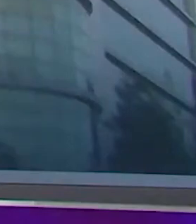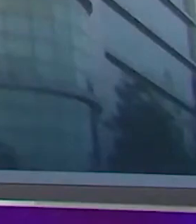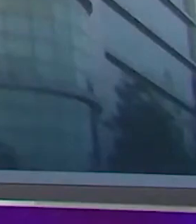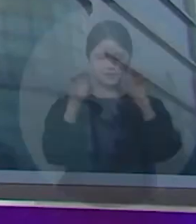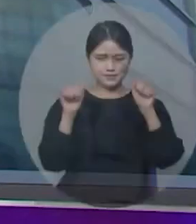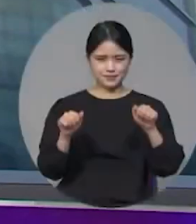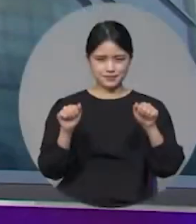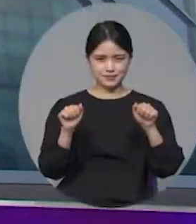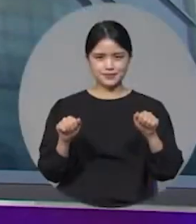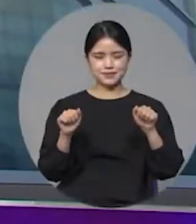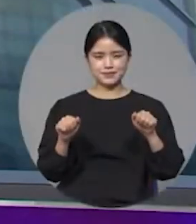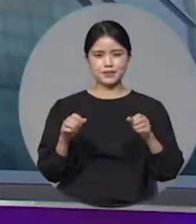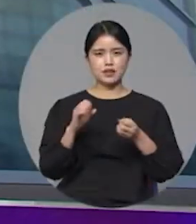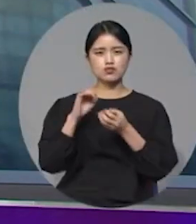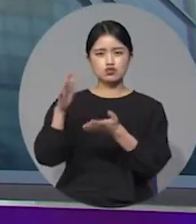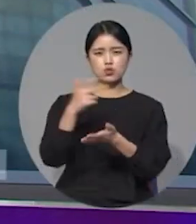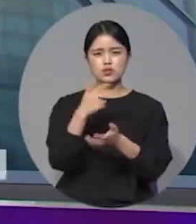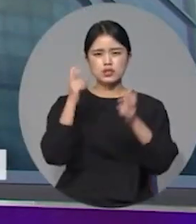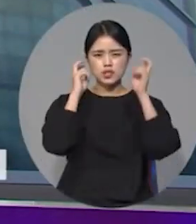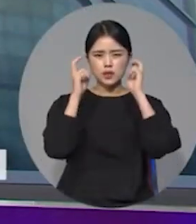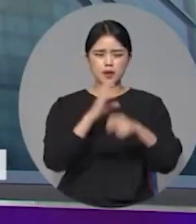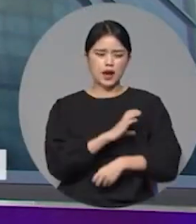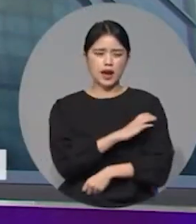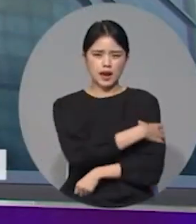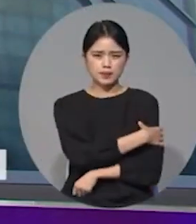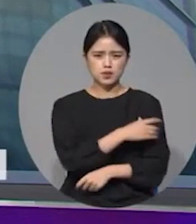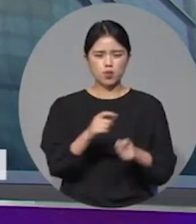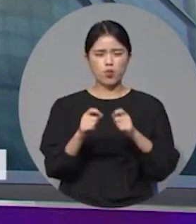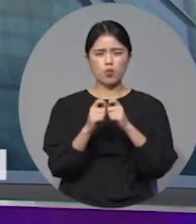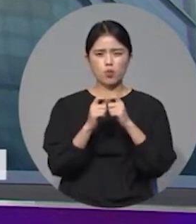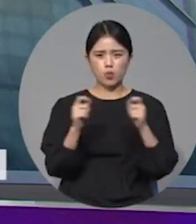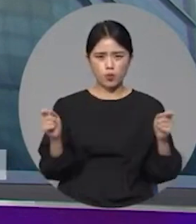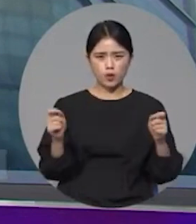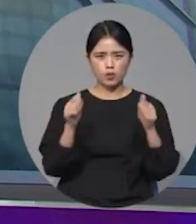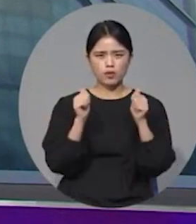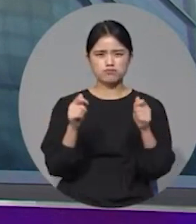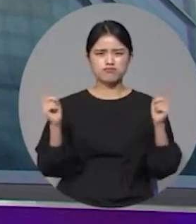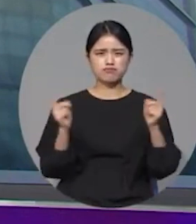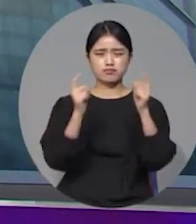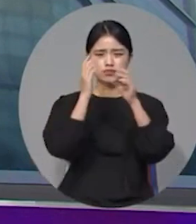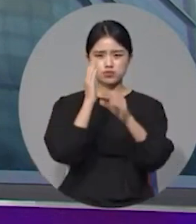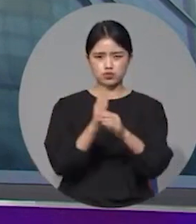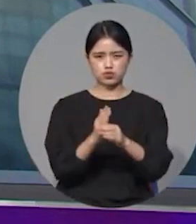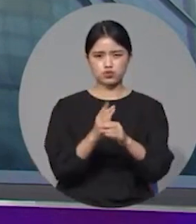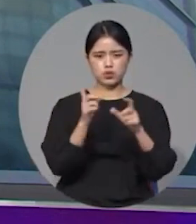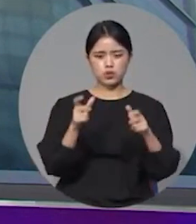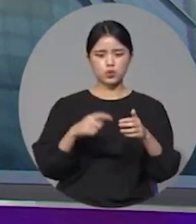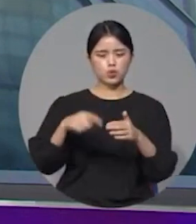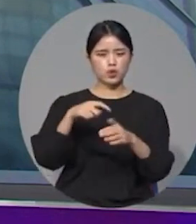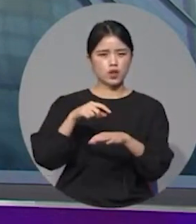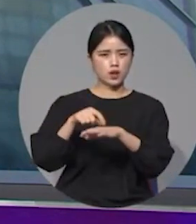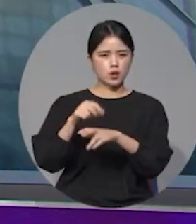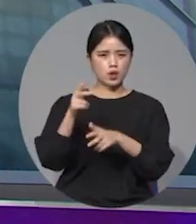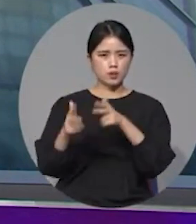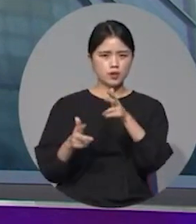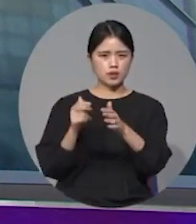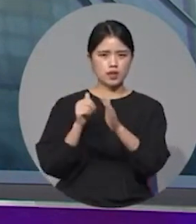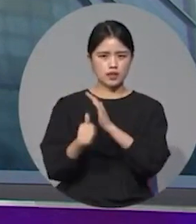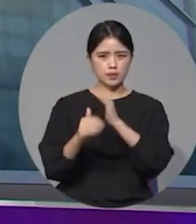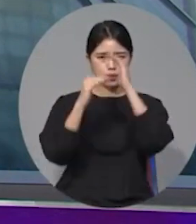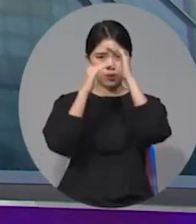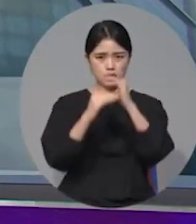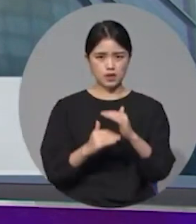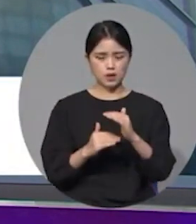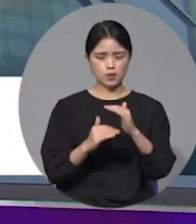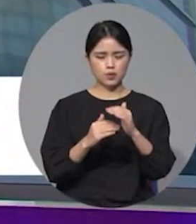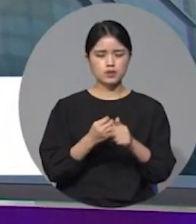여러분 안녕하십니까. 유통 대기업의 갑질로 수년째 소송전을 벌이고 있는 도내 한 육가공업체 대표의 사연을